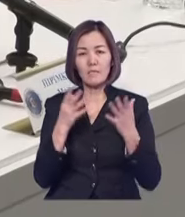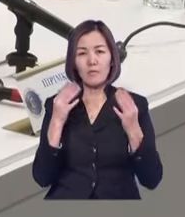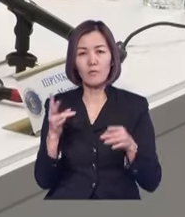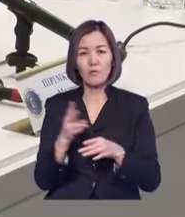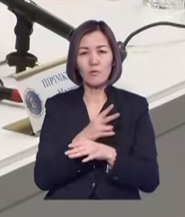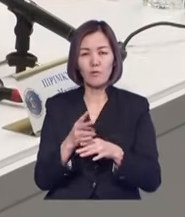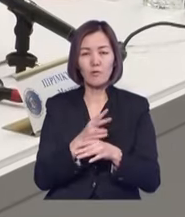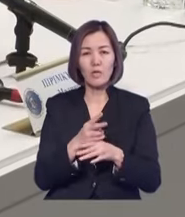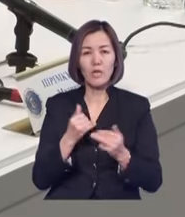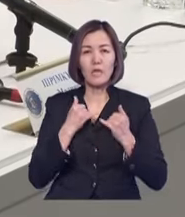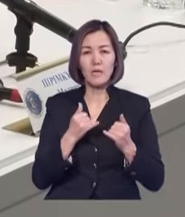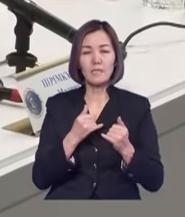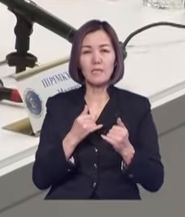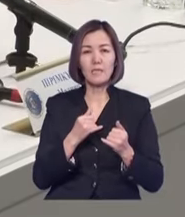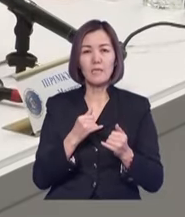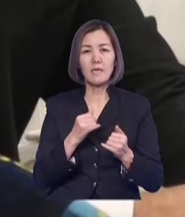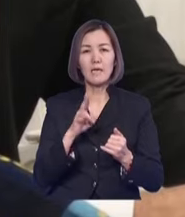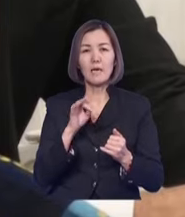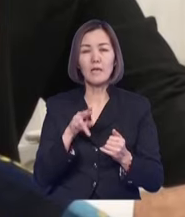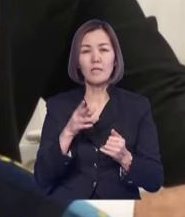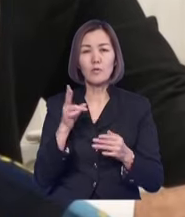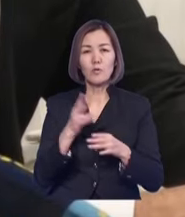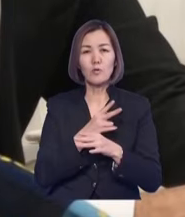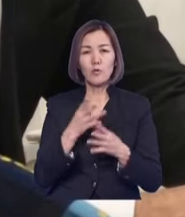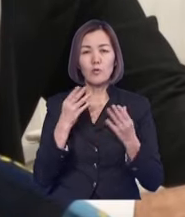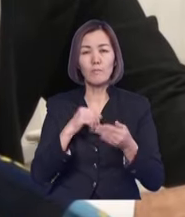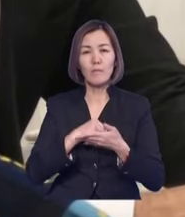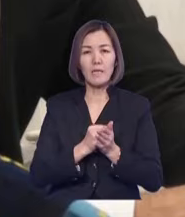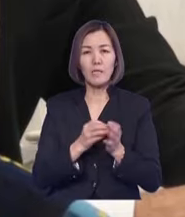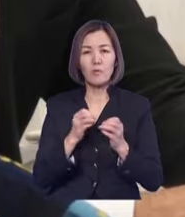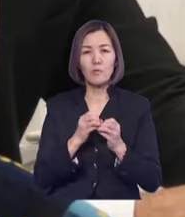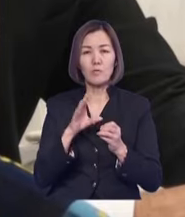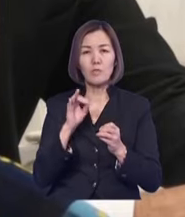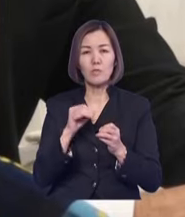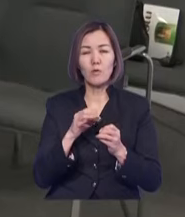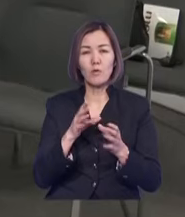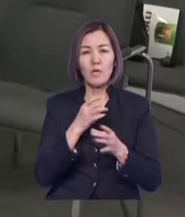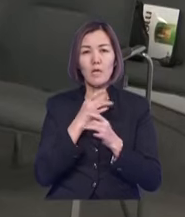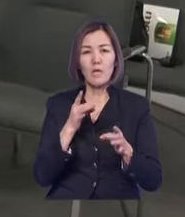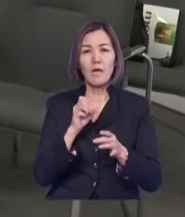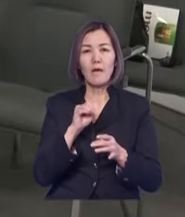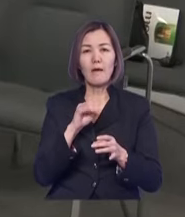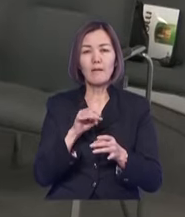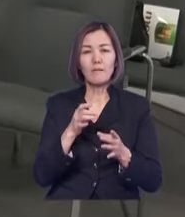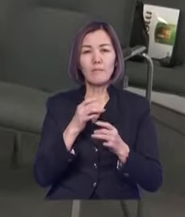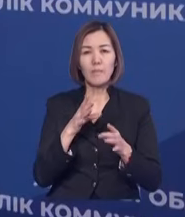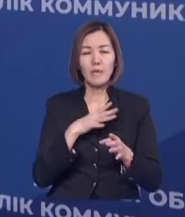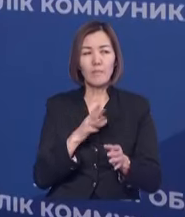түн қасиетті қадыр түні деп белгіленді. Ал 10 сәуір ораза айт мерекесі.